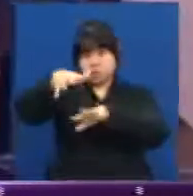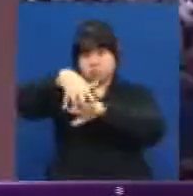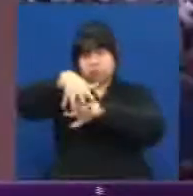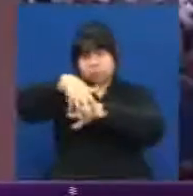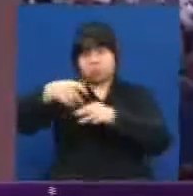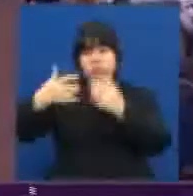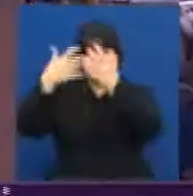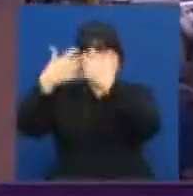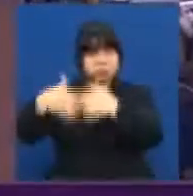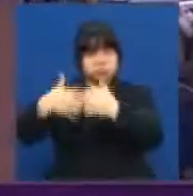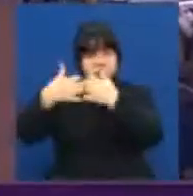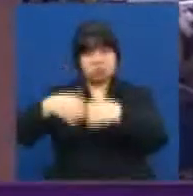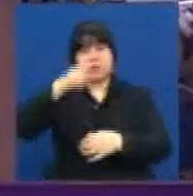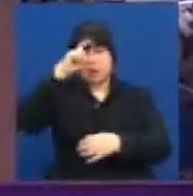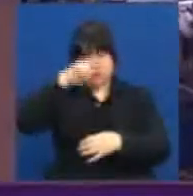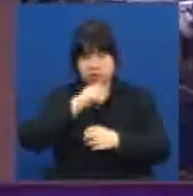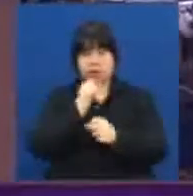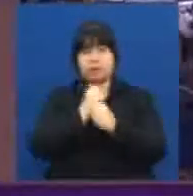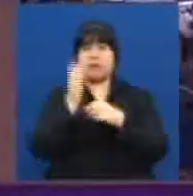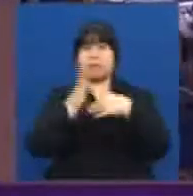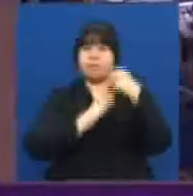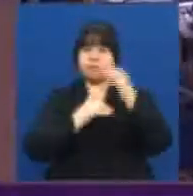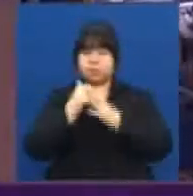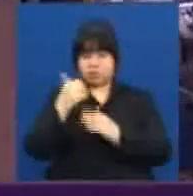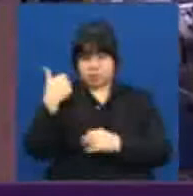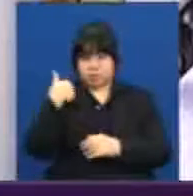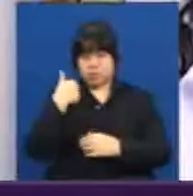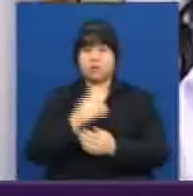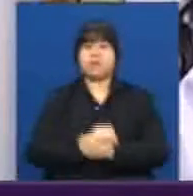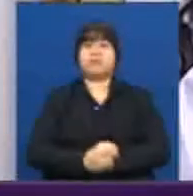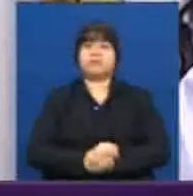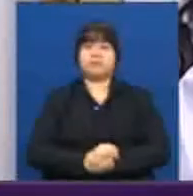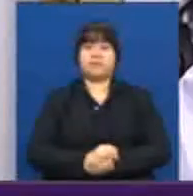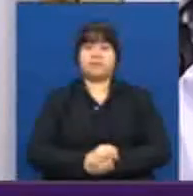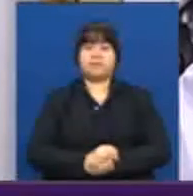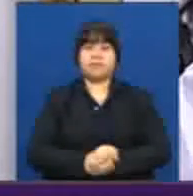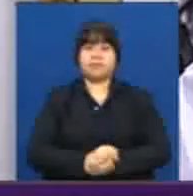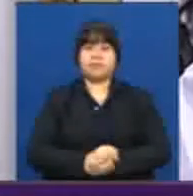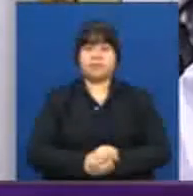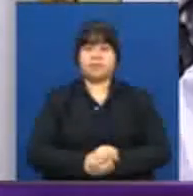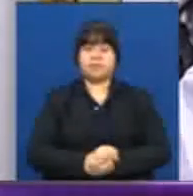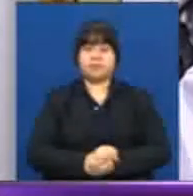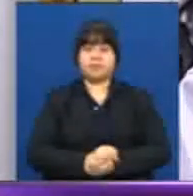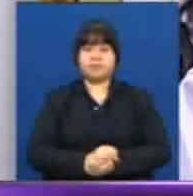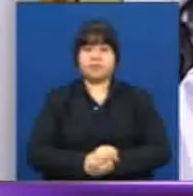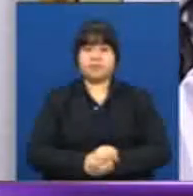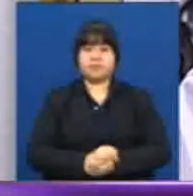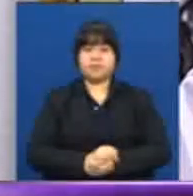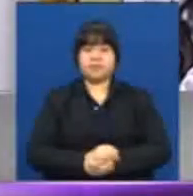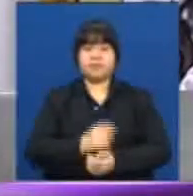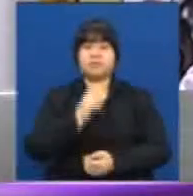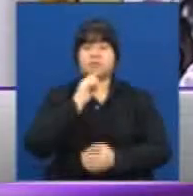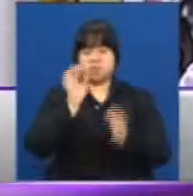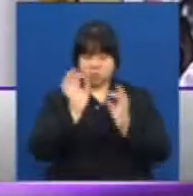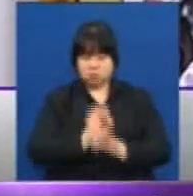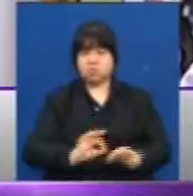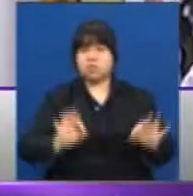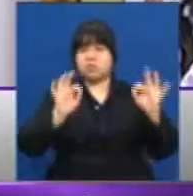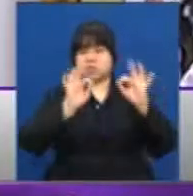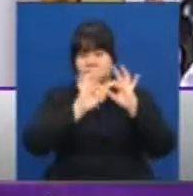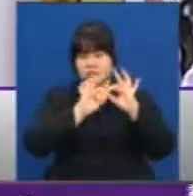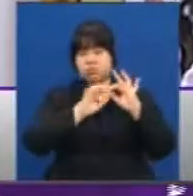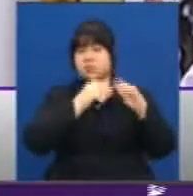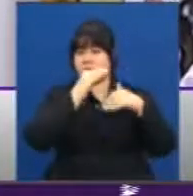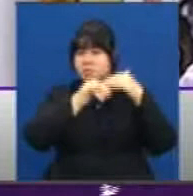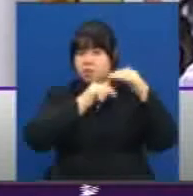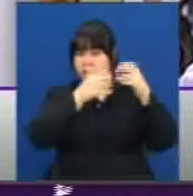ใช้แรงงานไทยที่เป็นแรงงานฝีมือมากกว่า เพราะฉะนั้นถึงกันแม้ว่าต้องเอาเครื่องจักรนะพัฒนาตัว